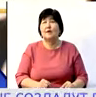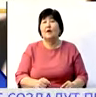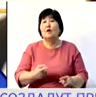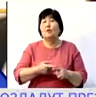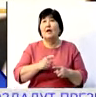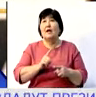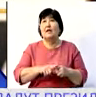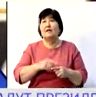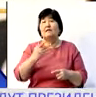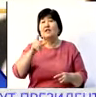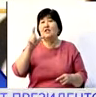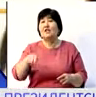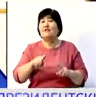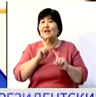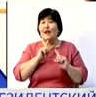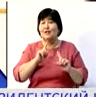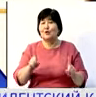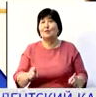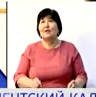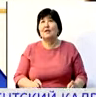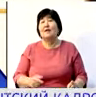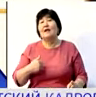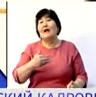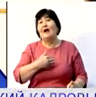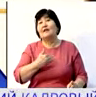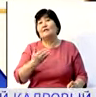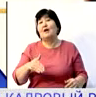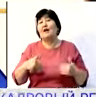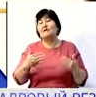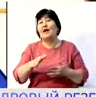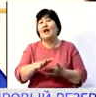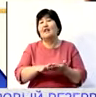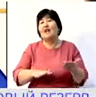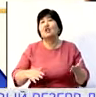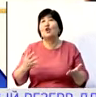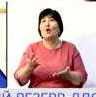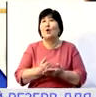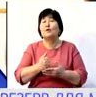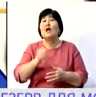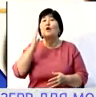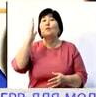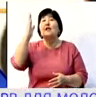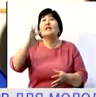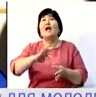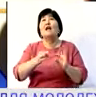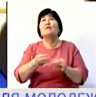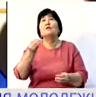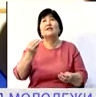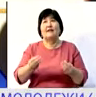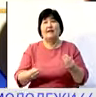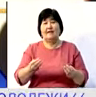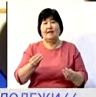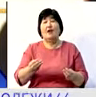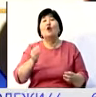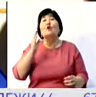поэтому вы человек особенный. И я хотел бы пожелать вам дальнейших успехов. Впереди Олимпийские игры.